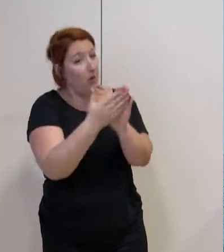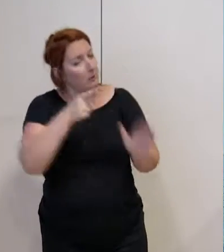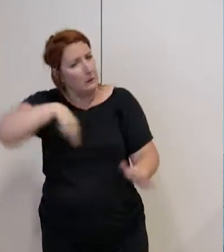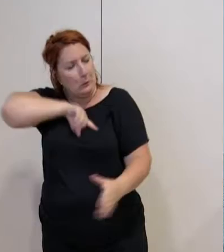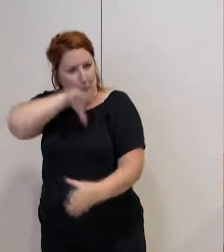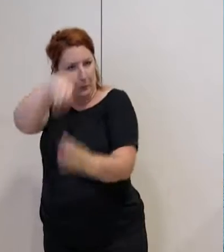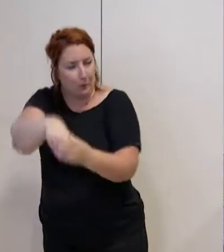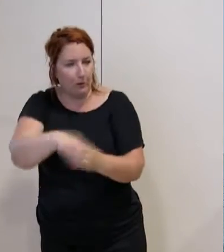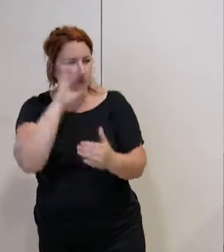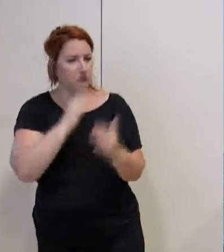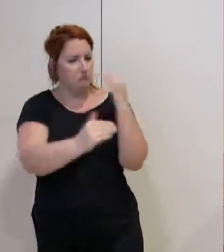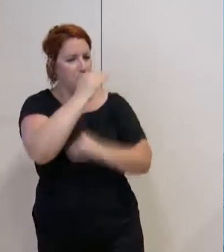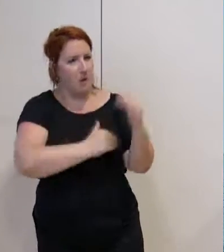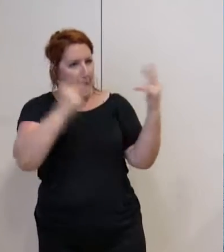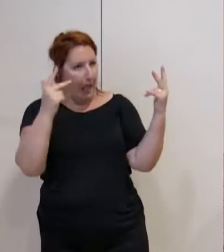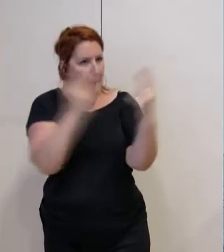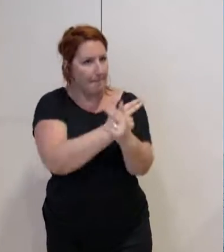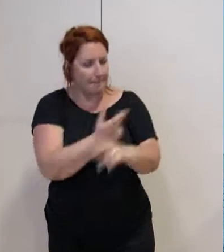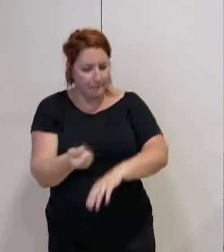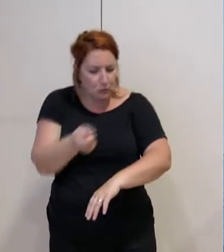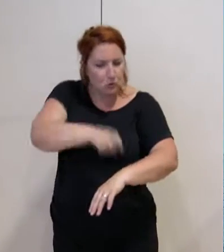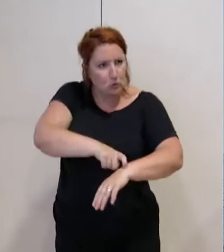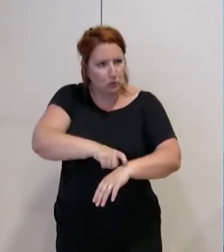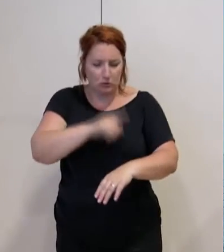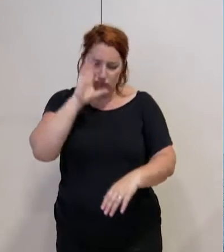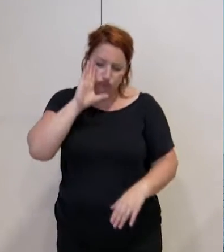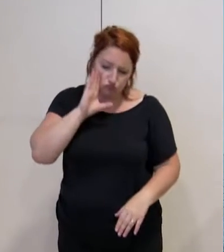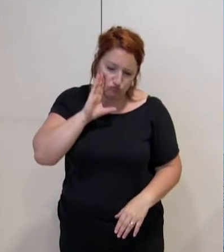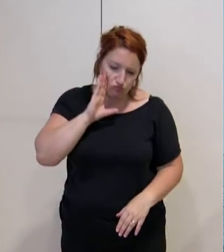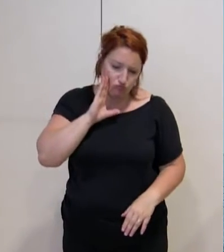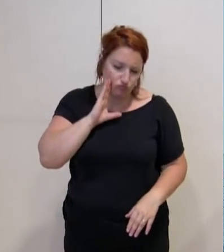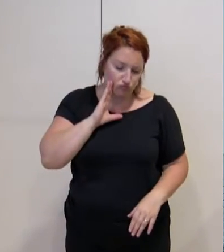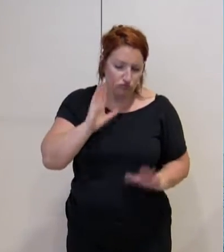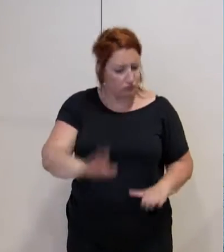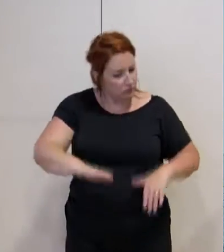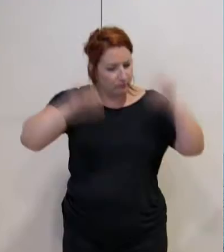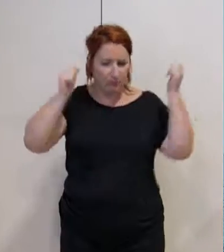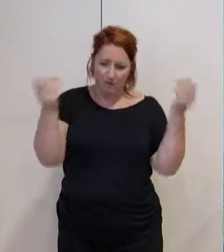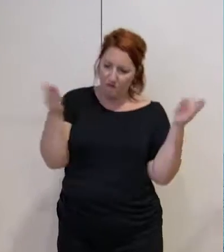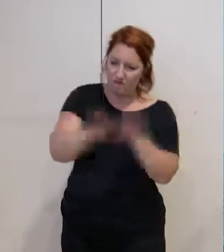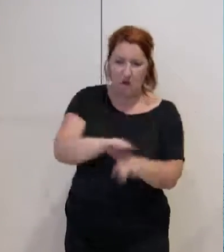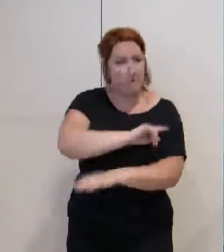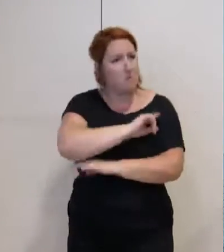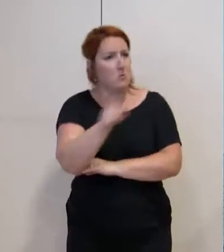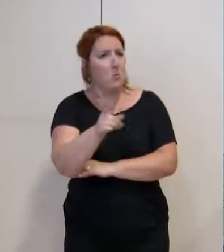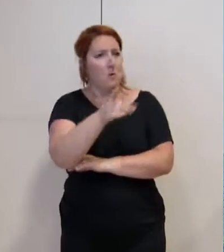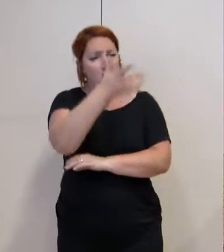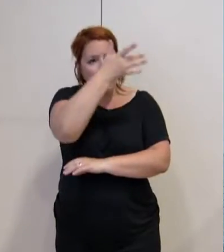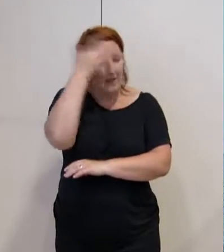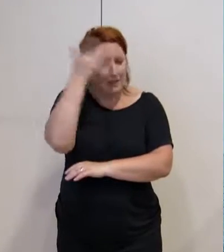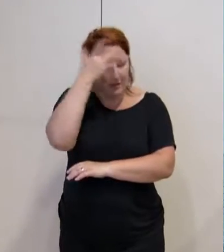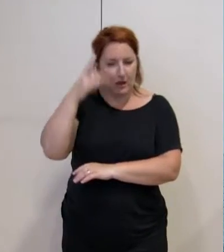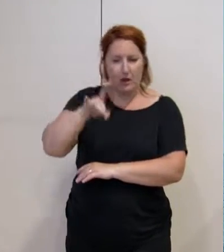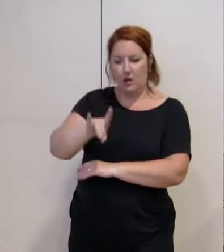plan et dans l'immédiat de renoncer à la fermeture dans la précipitation et pendant l'été des bibliothèques Auquelin,